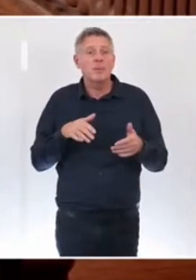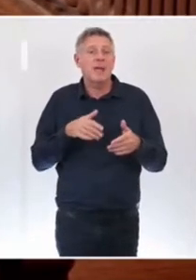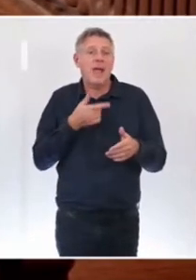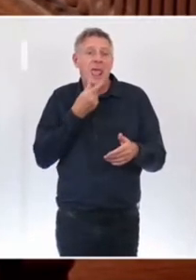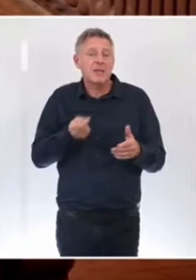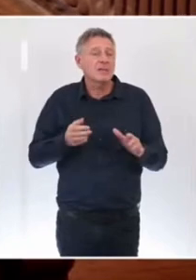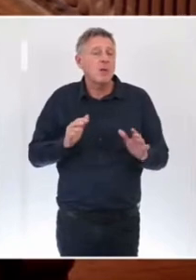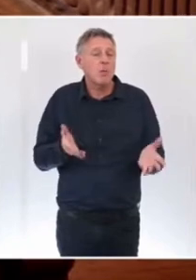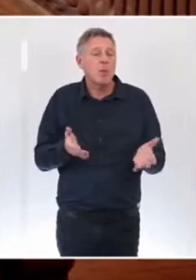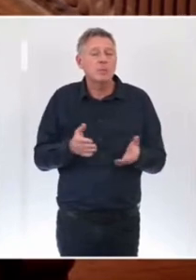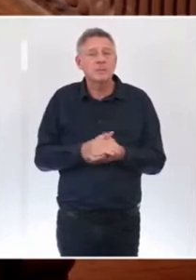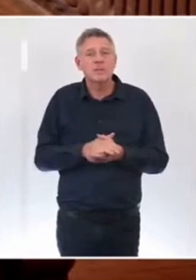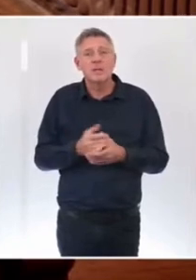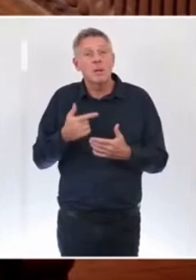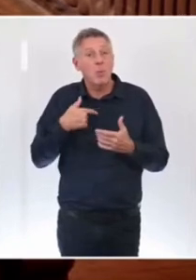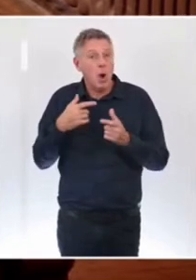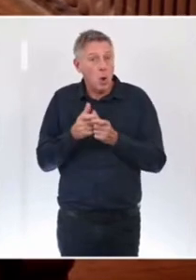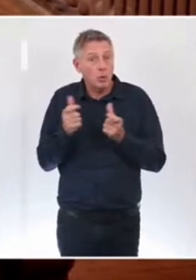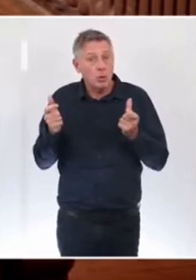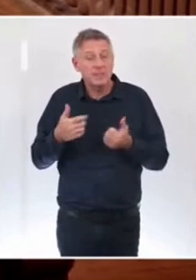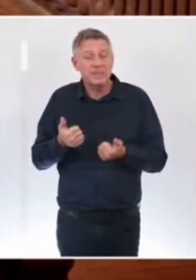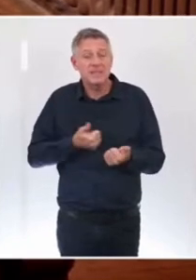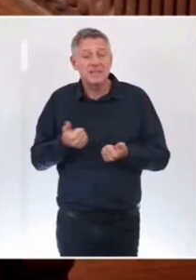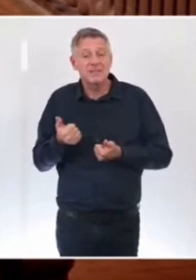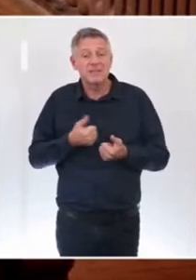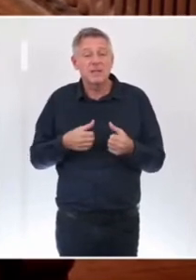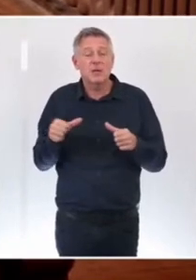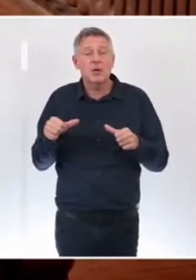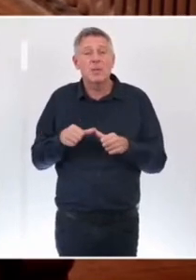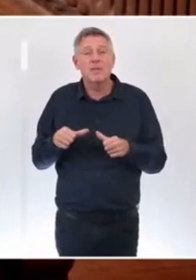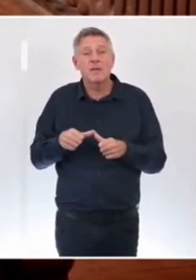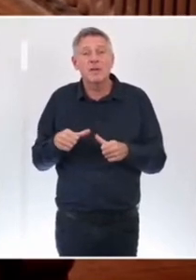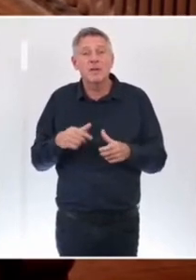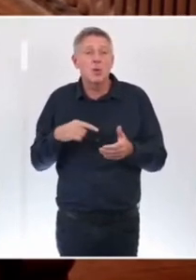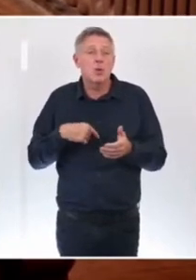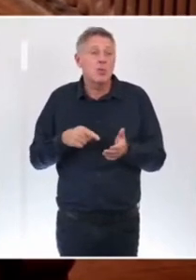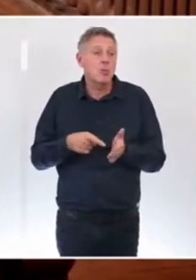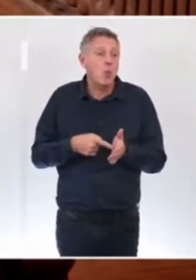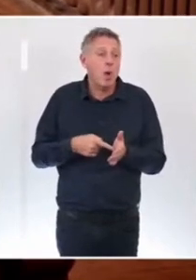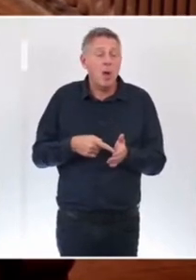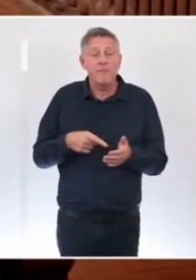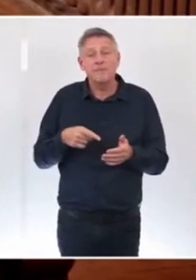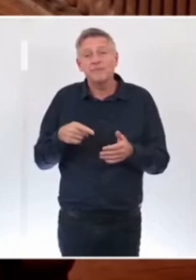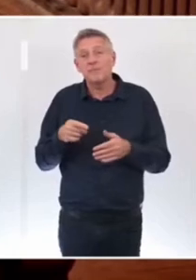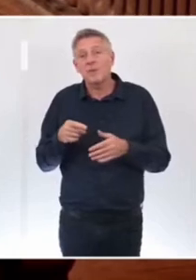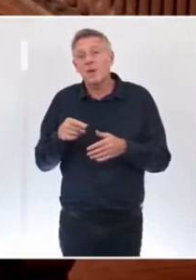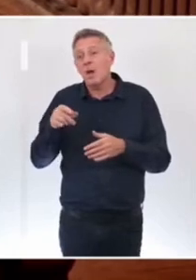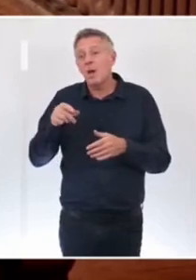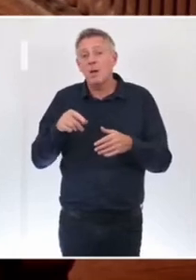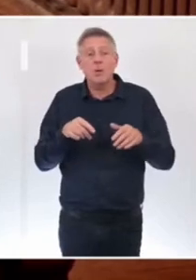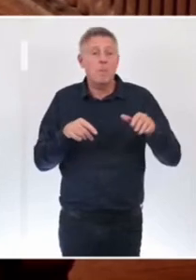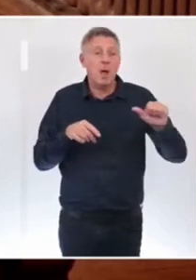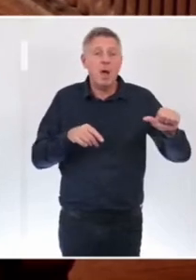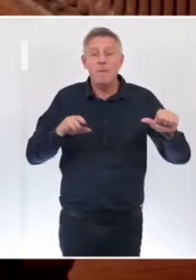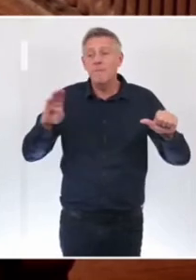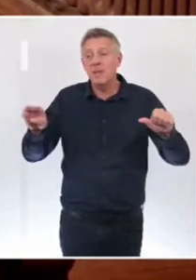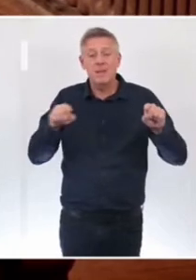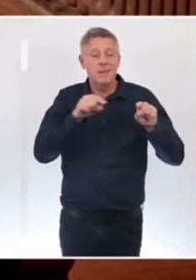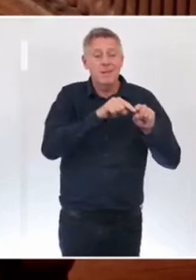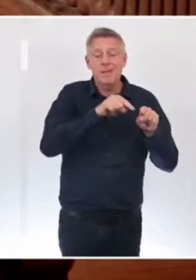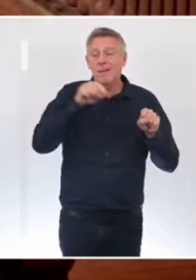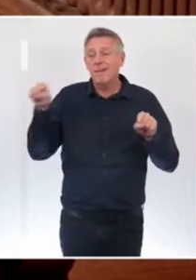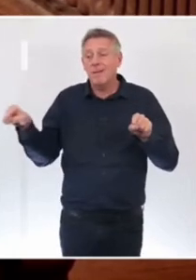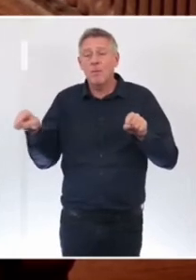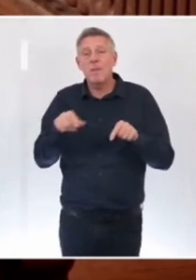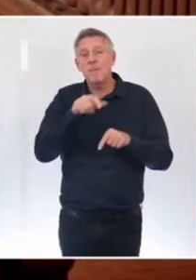fais quand je suis une entreprise de service et que je dois transporter d'un point A à un point B une